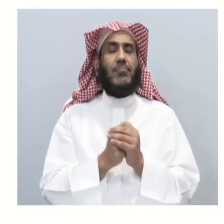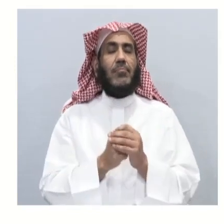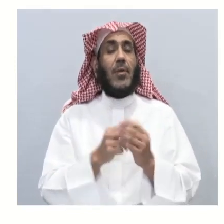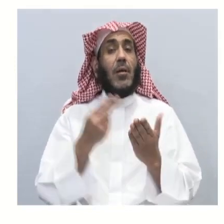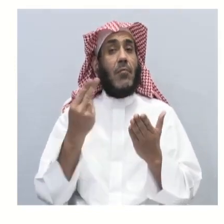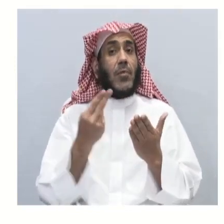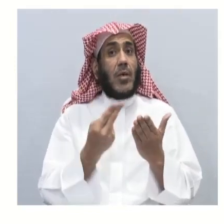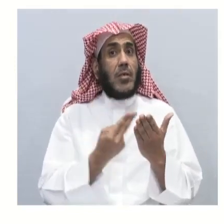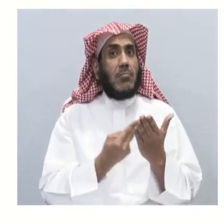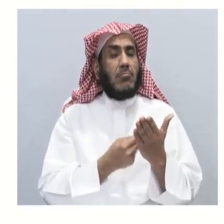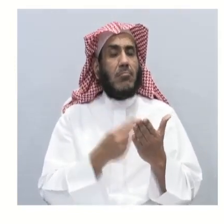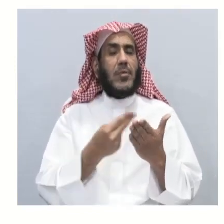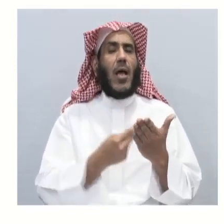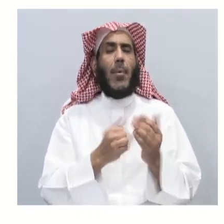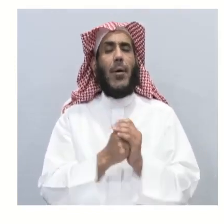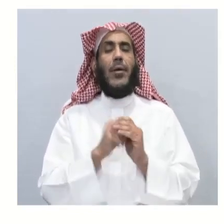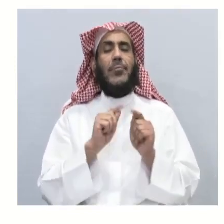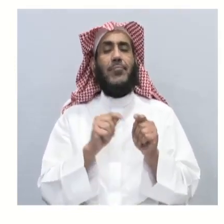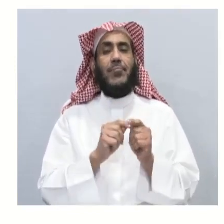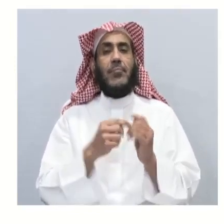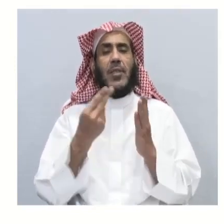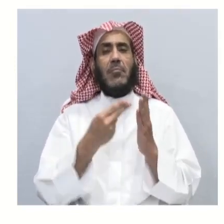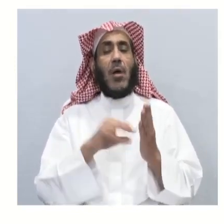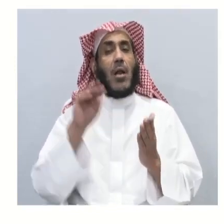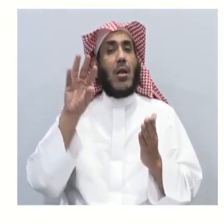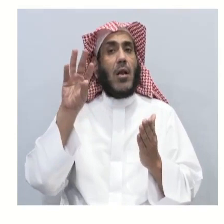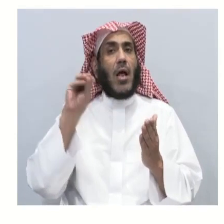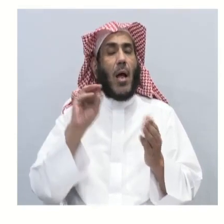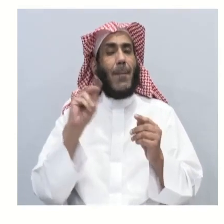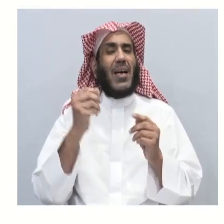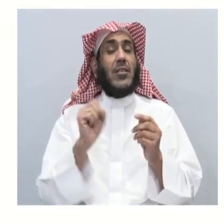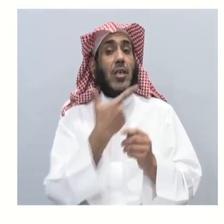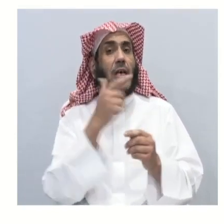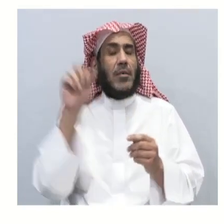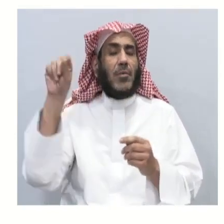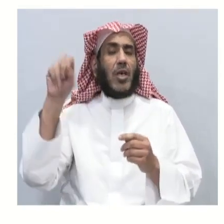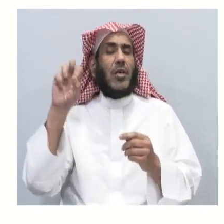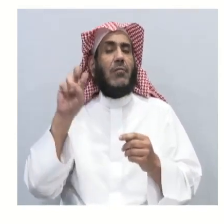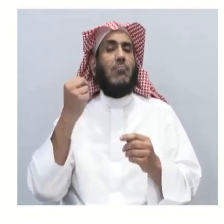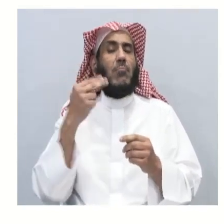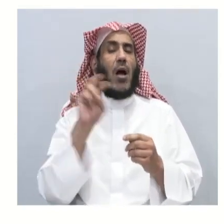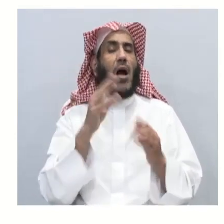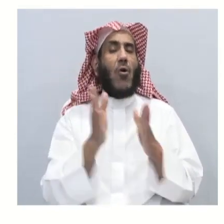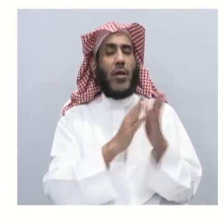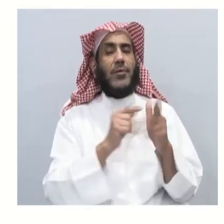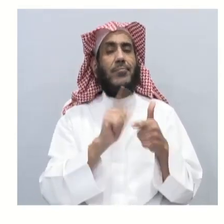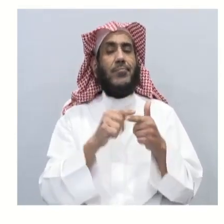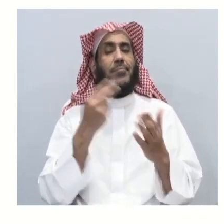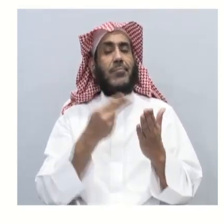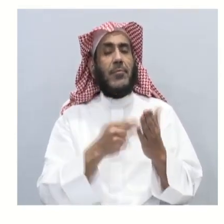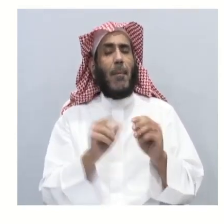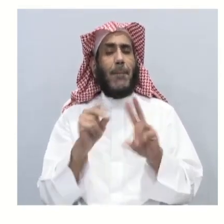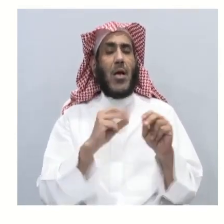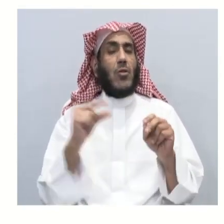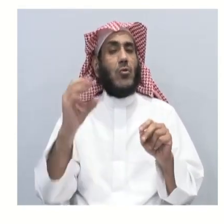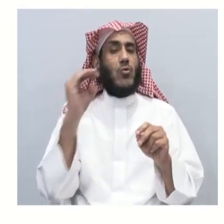الرسم الكتابي على رسم الهاء بخط الرقعة، وكذلك رسم بعض